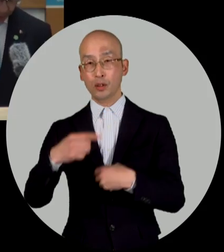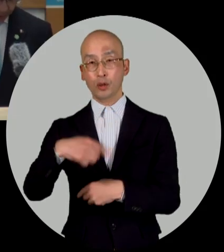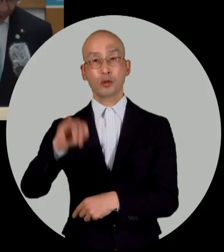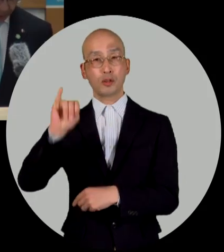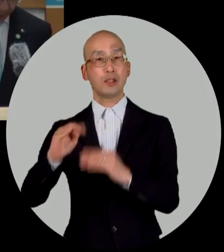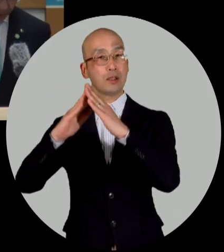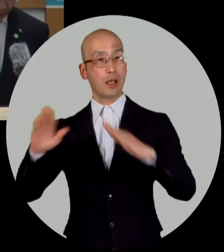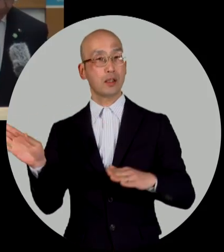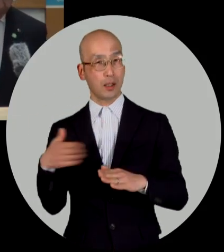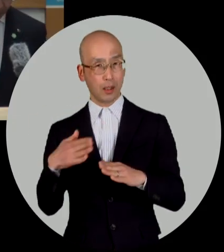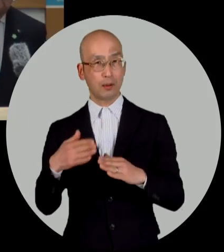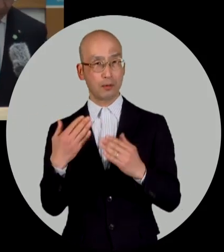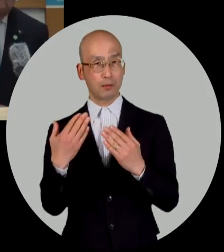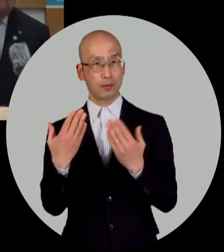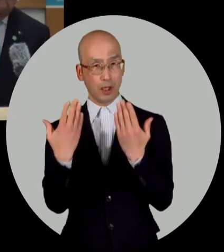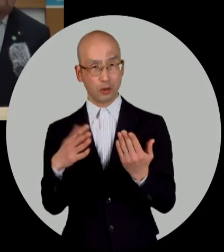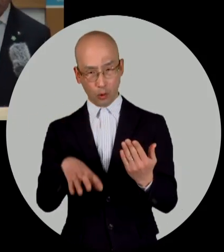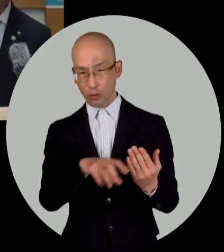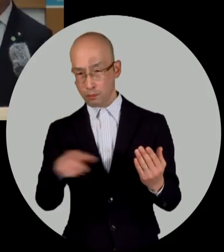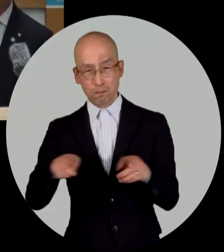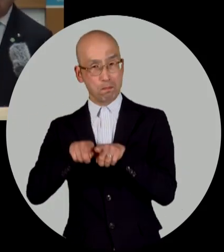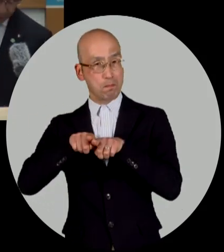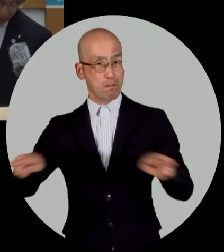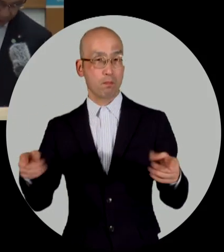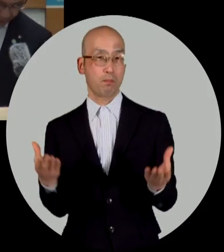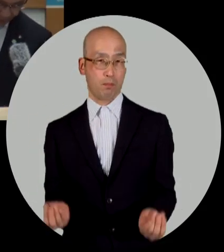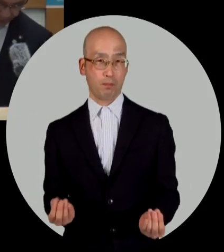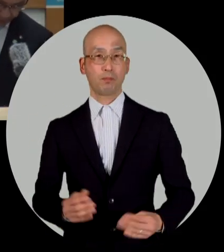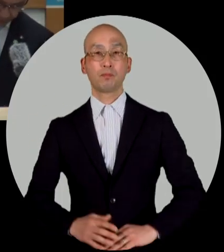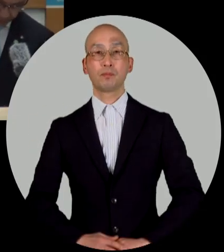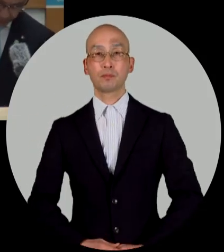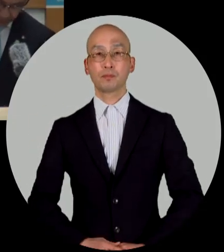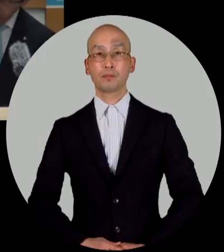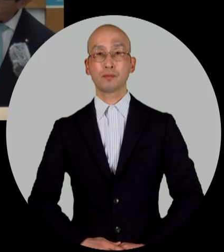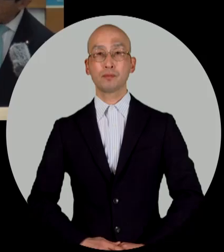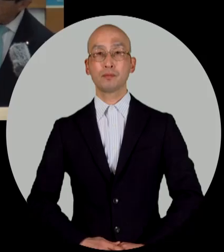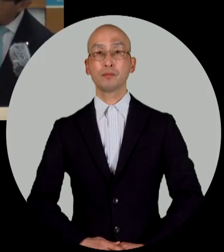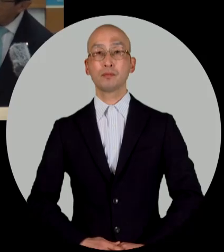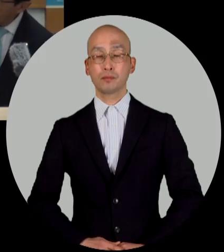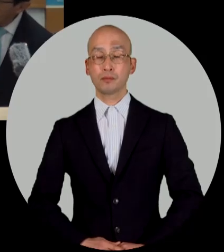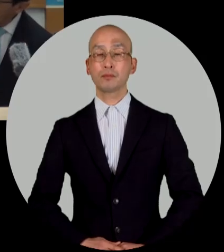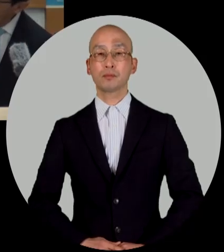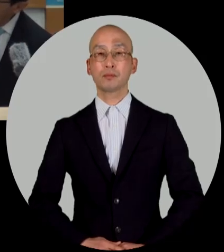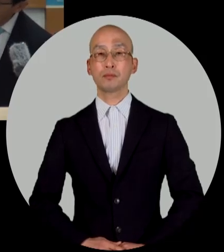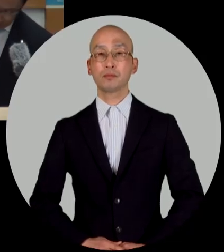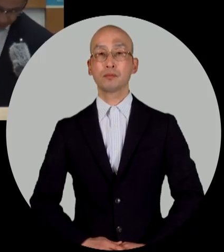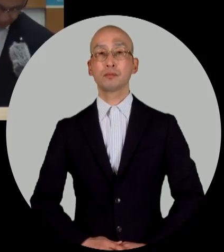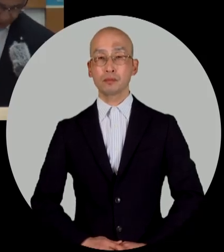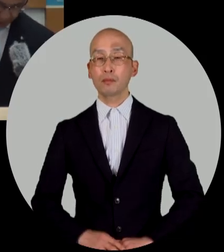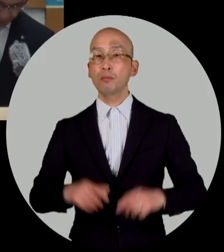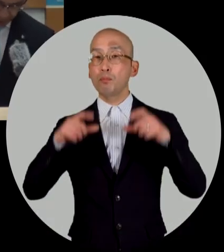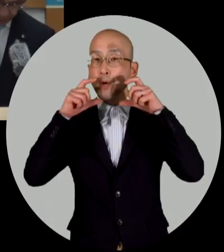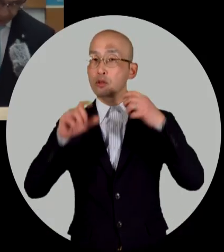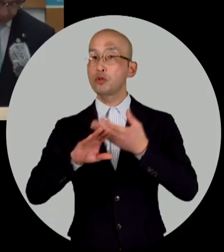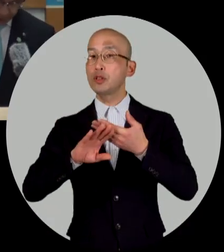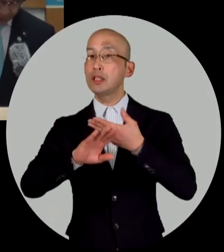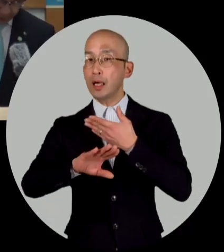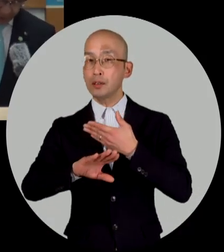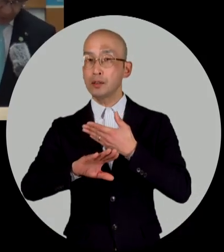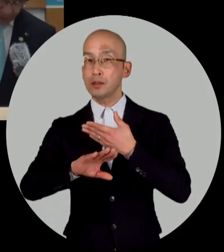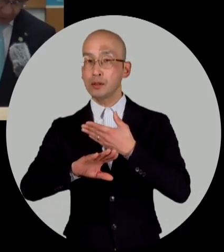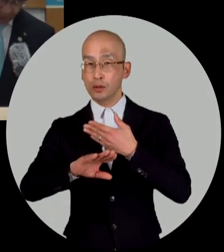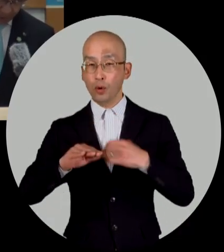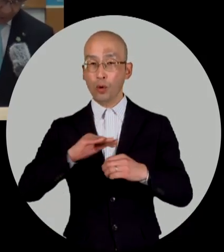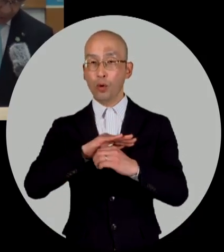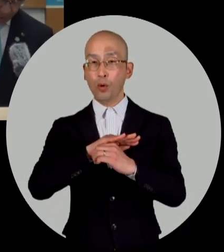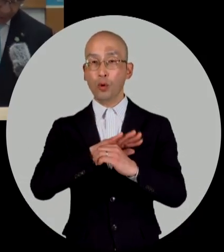教育委員会の方から通知済みでございます。またマスク以外のコロナ対策